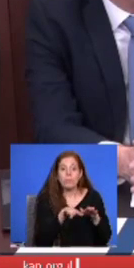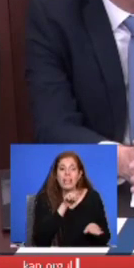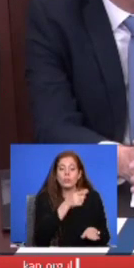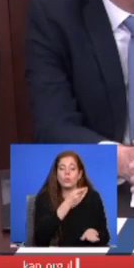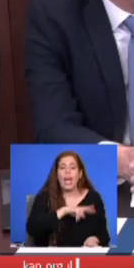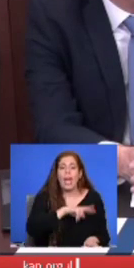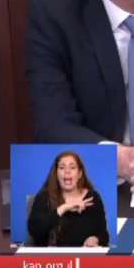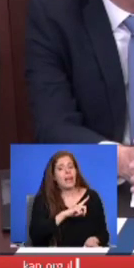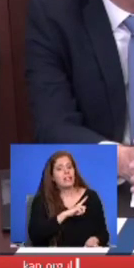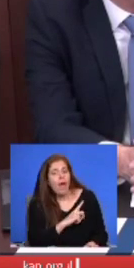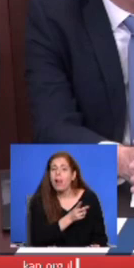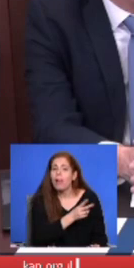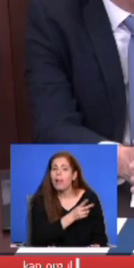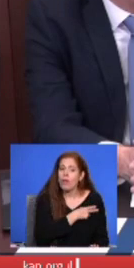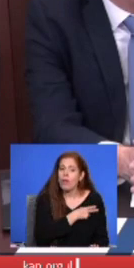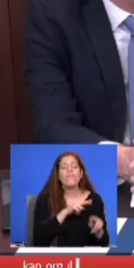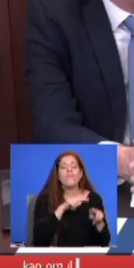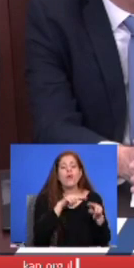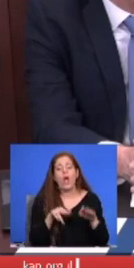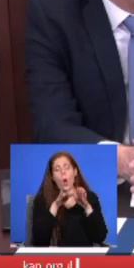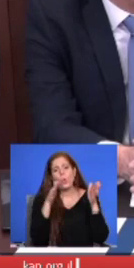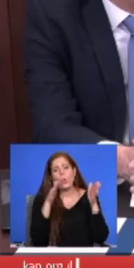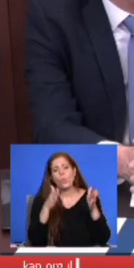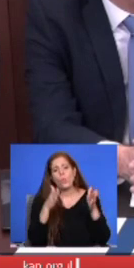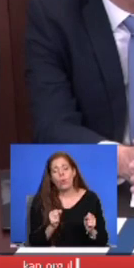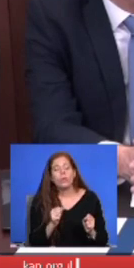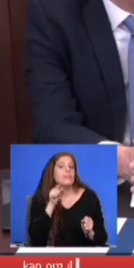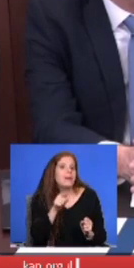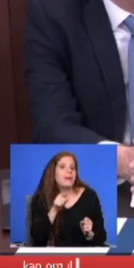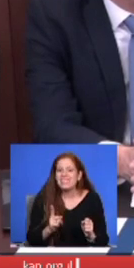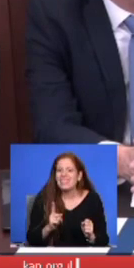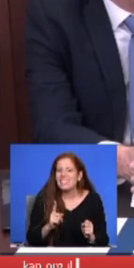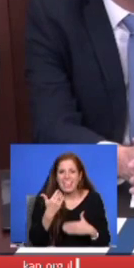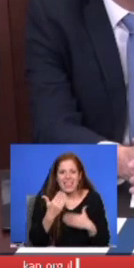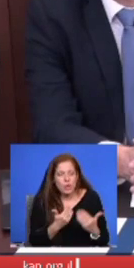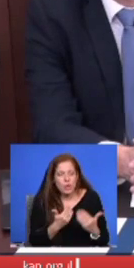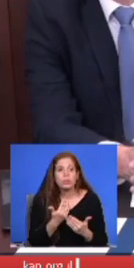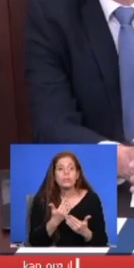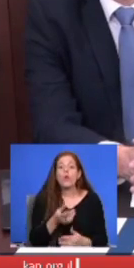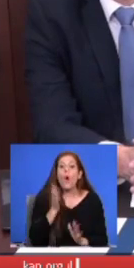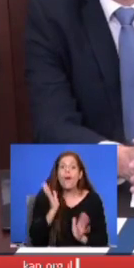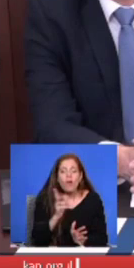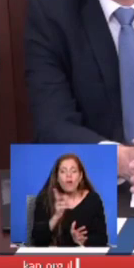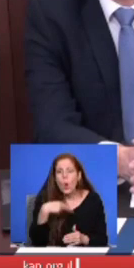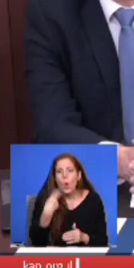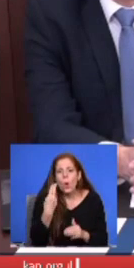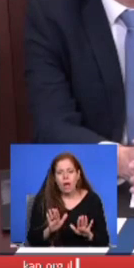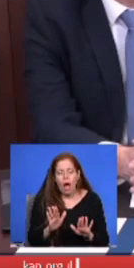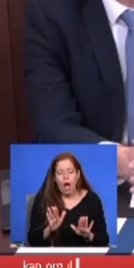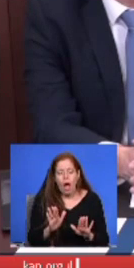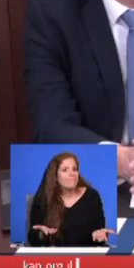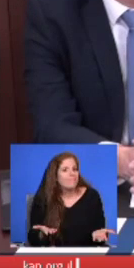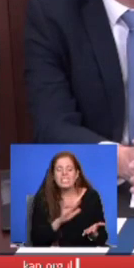המשטרה ועל יתר גופי הביטחון. כך זה חייב להיות, ואוי לנו אם זה לא יהיה. זה לא רק מעוגן